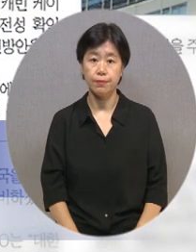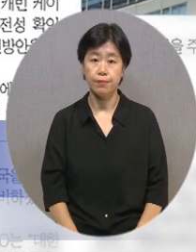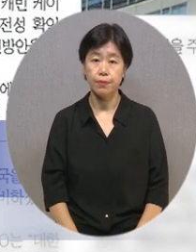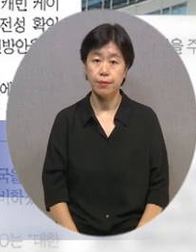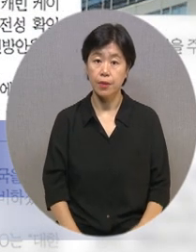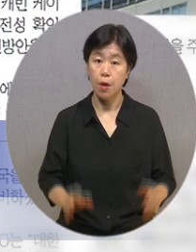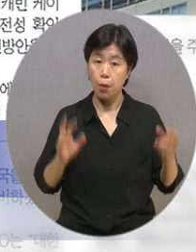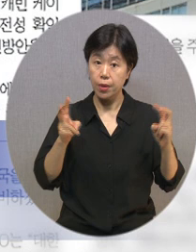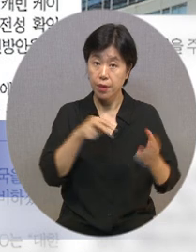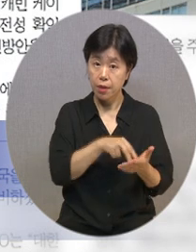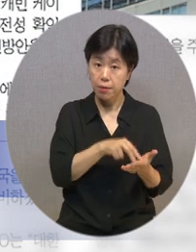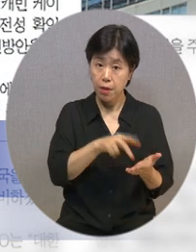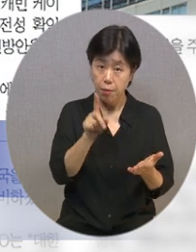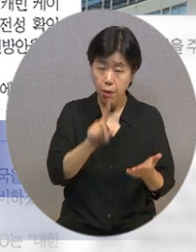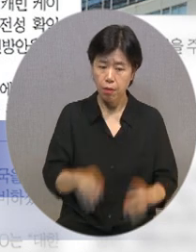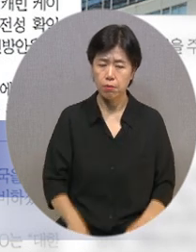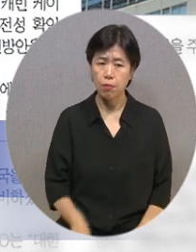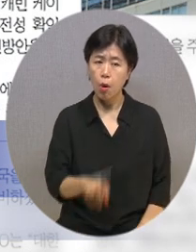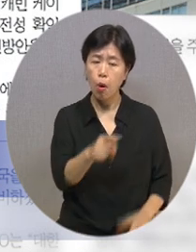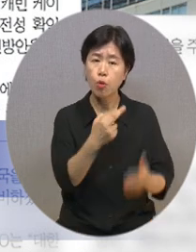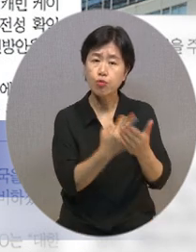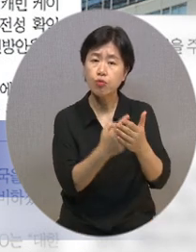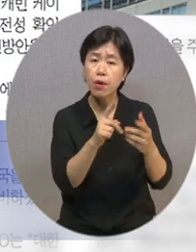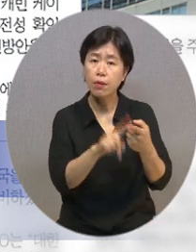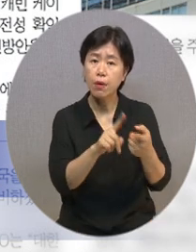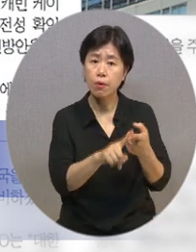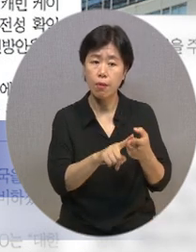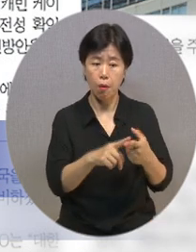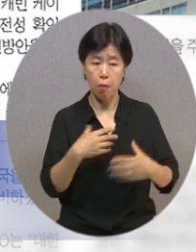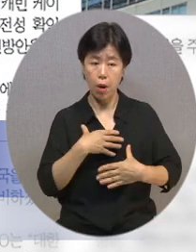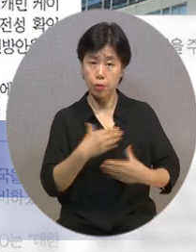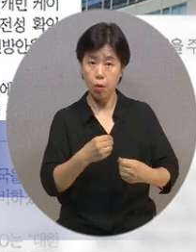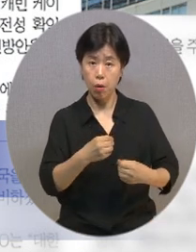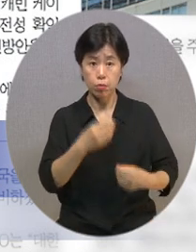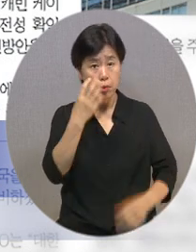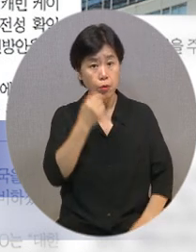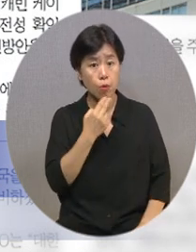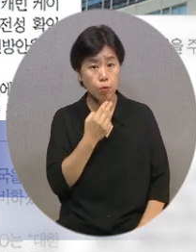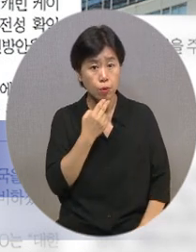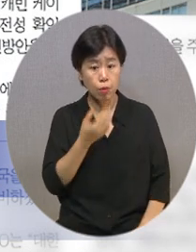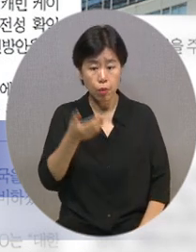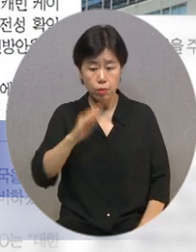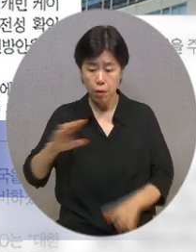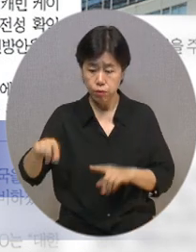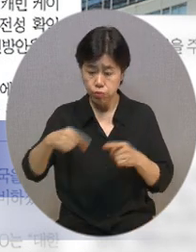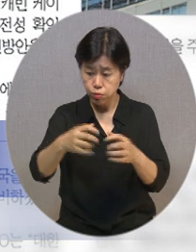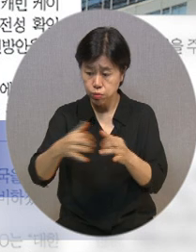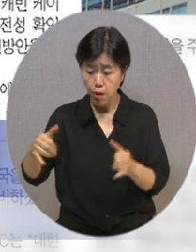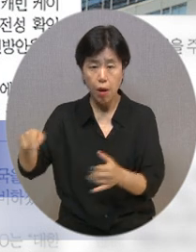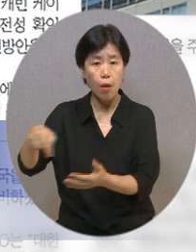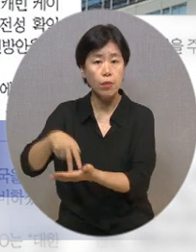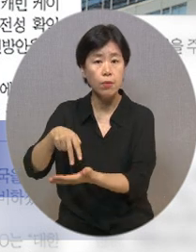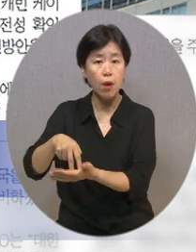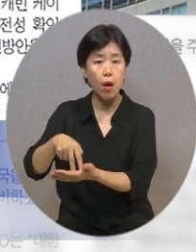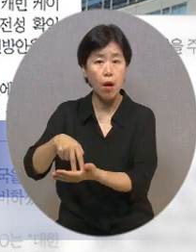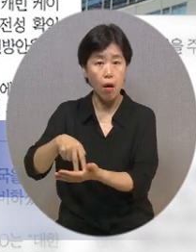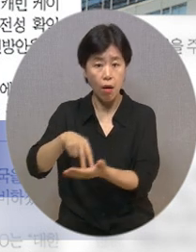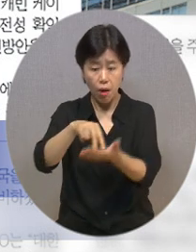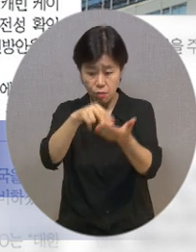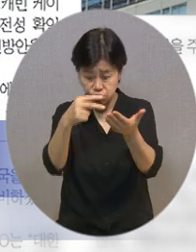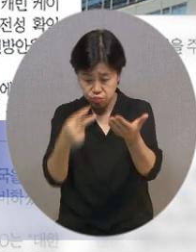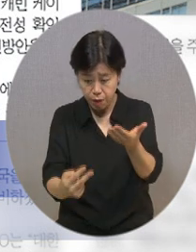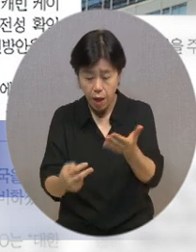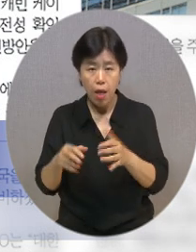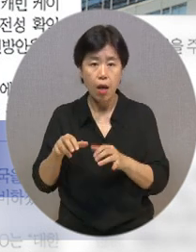유리와 관련해 안전성에는 이상이 없는 구조이나이를 모르는 탑승객 입장에서는 추락의 공포를